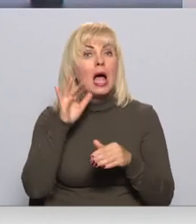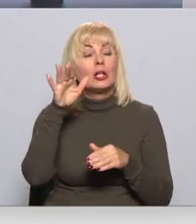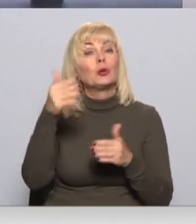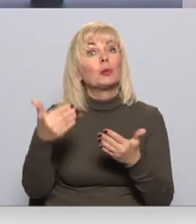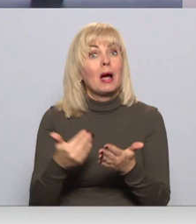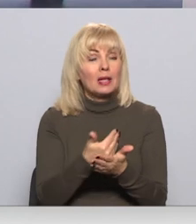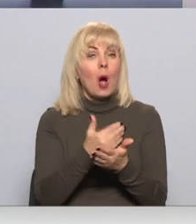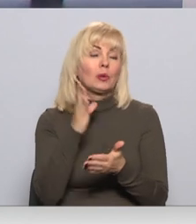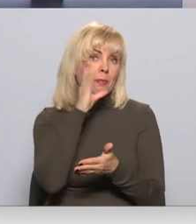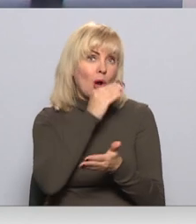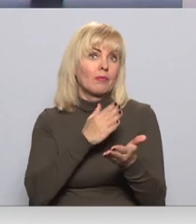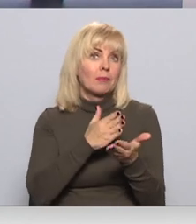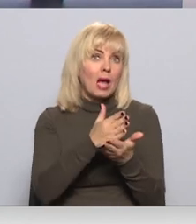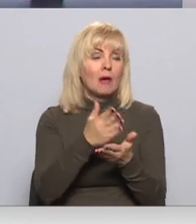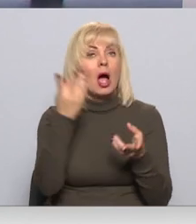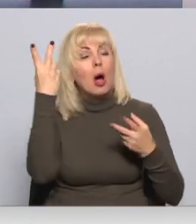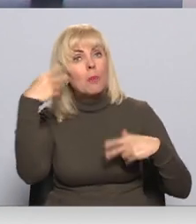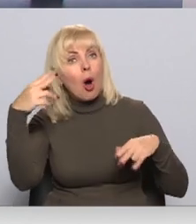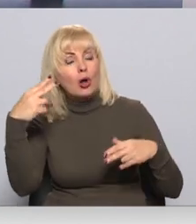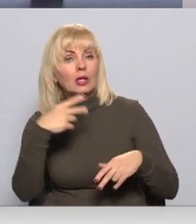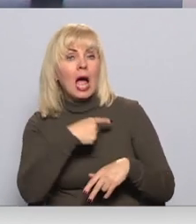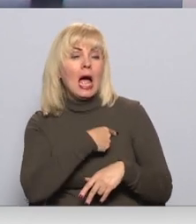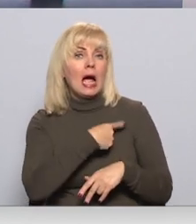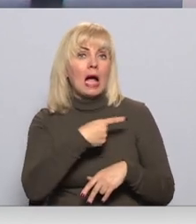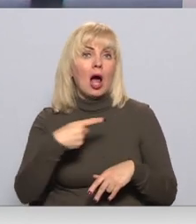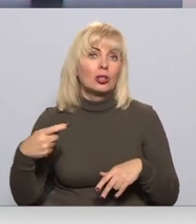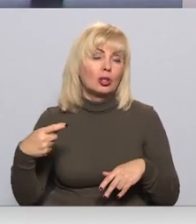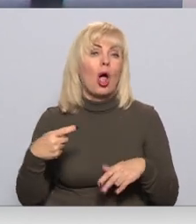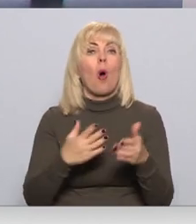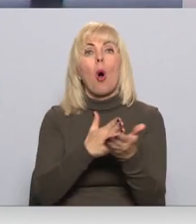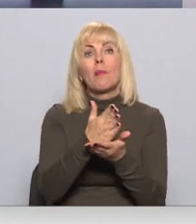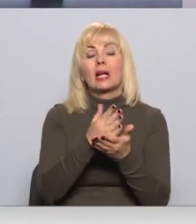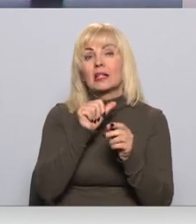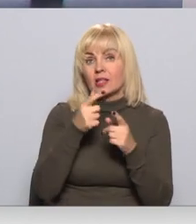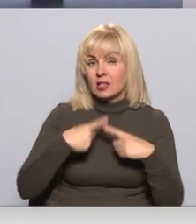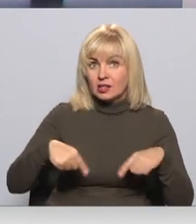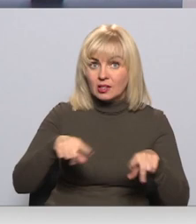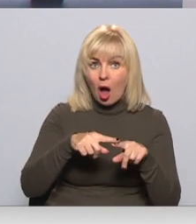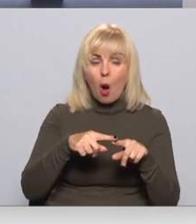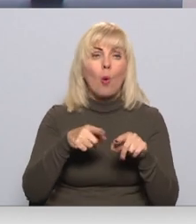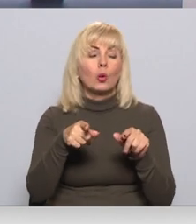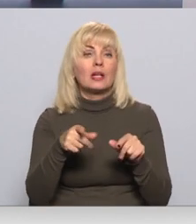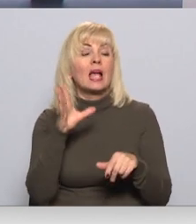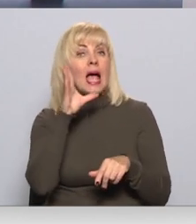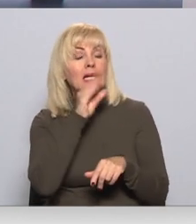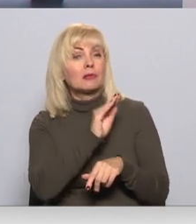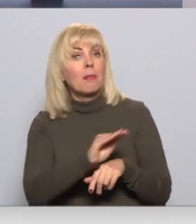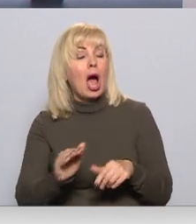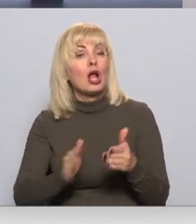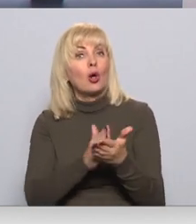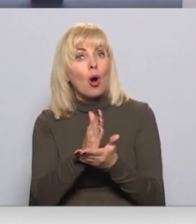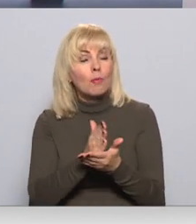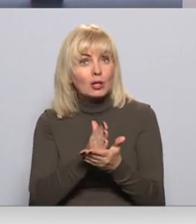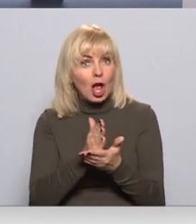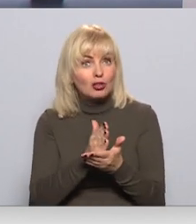jauna, pieejama jauna, Maldijā modernākā kardioķirurģijas hibrīda operācijas zāle. Kādas jaunas iespējas bērnu operēšanā tā